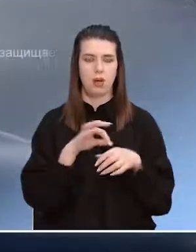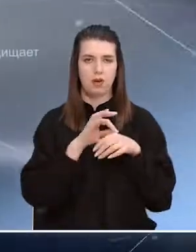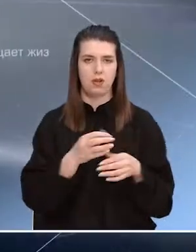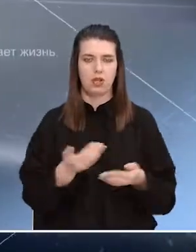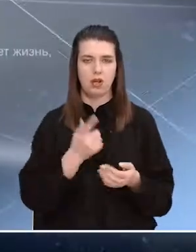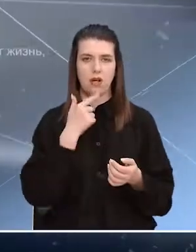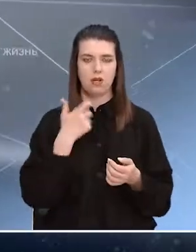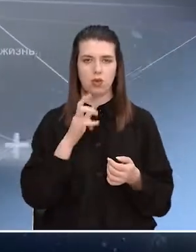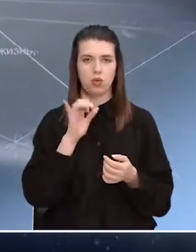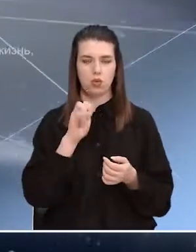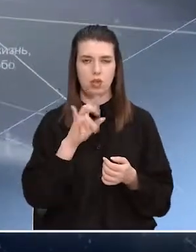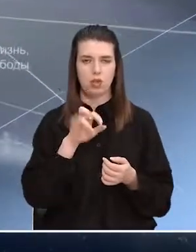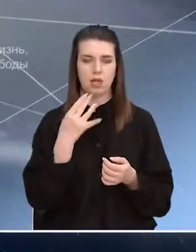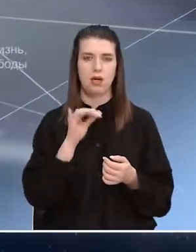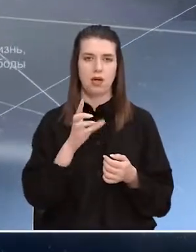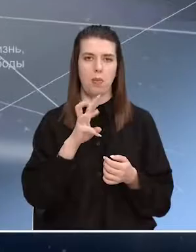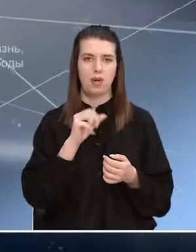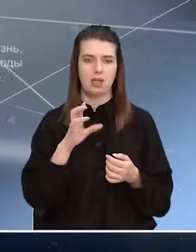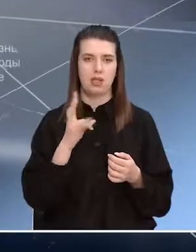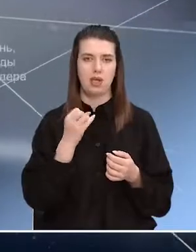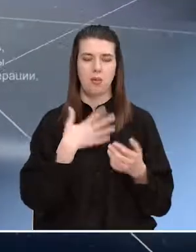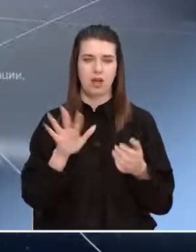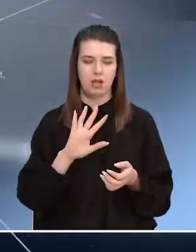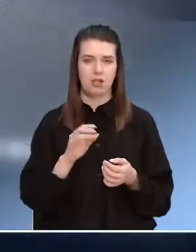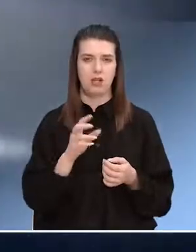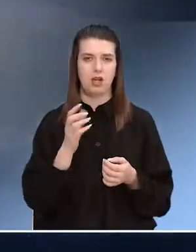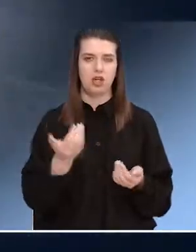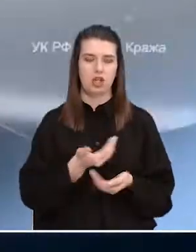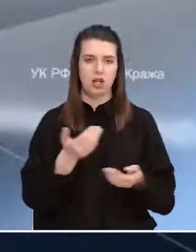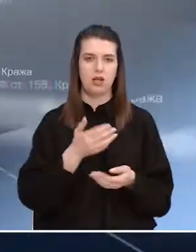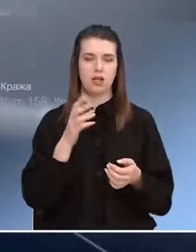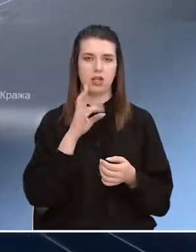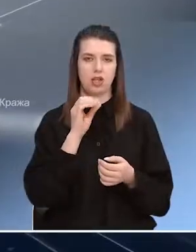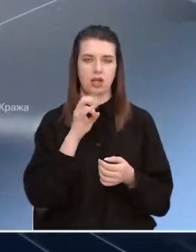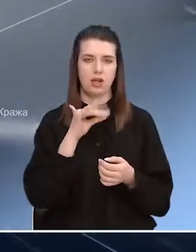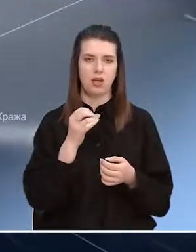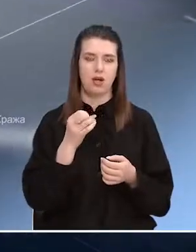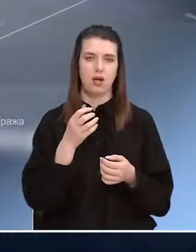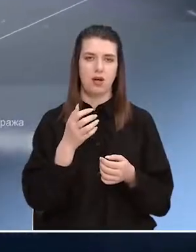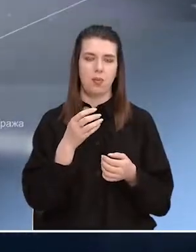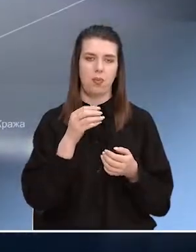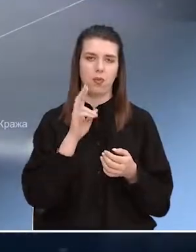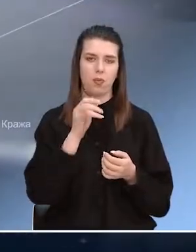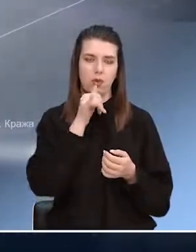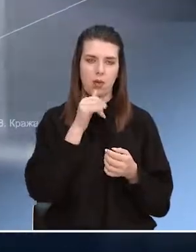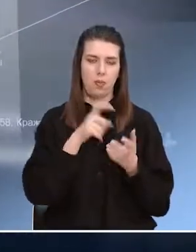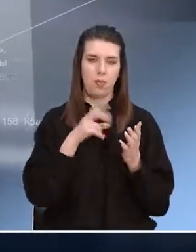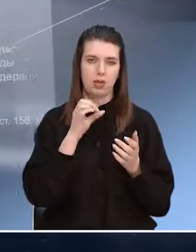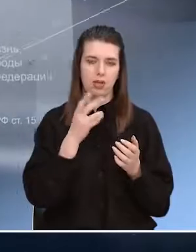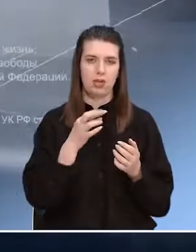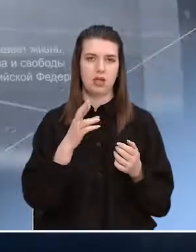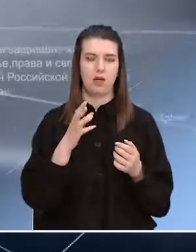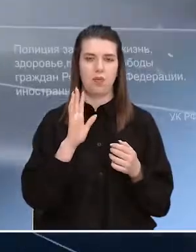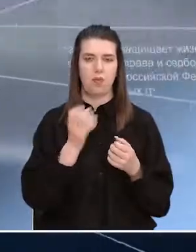закурить не найдётся привела жителя красносулинского района к массе неприятности думаю что желание поделиться теперь с кем-то